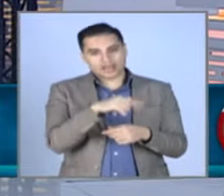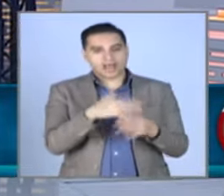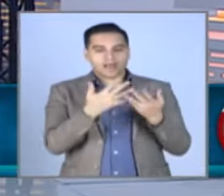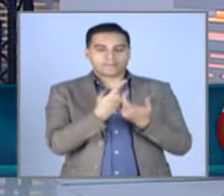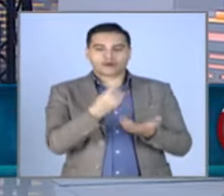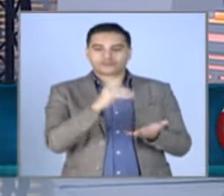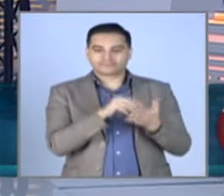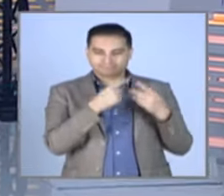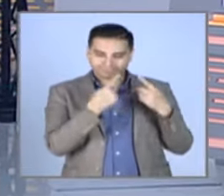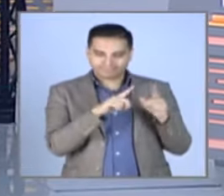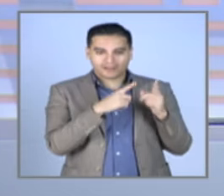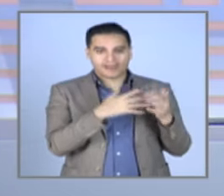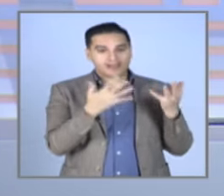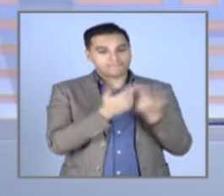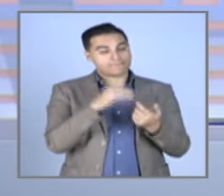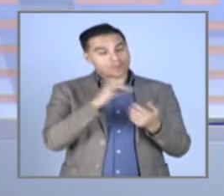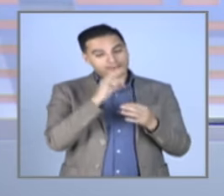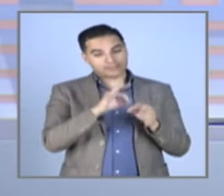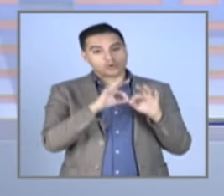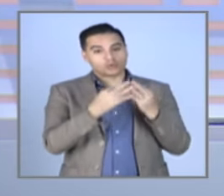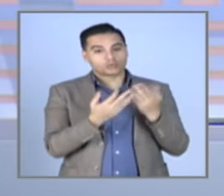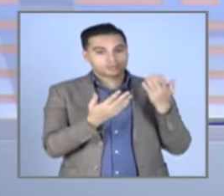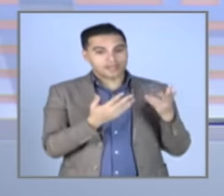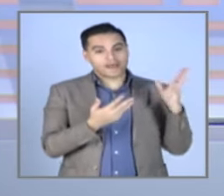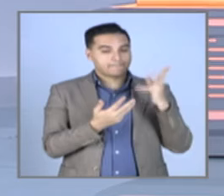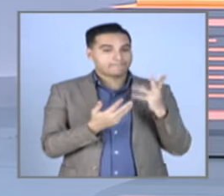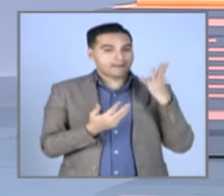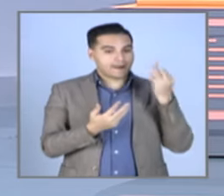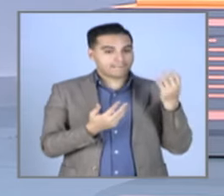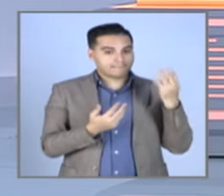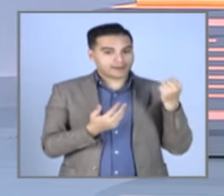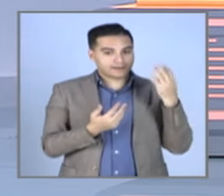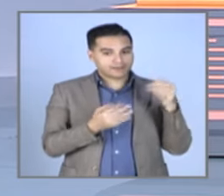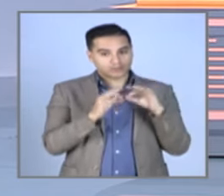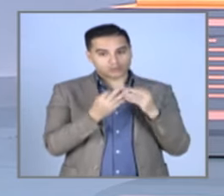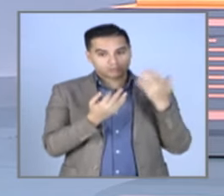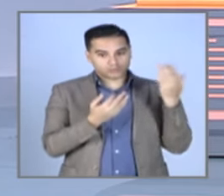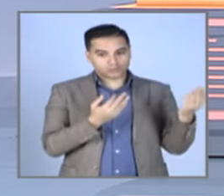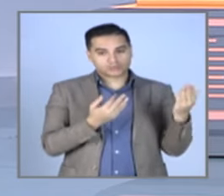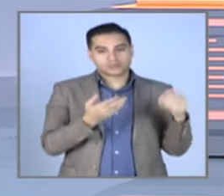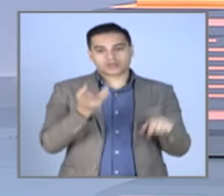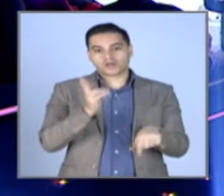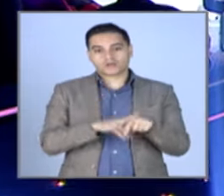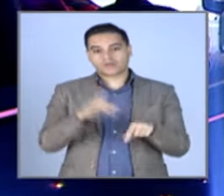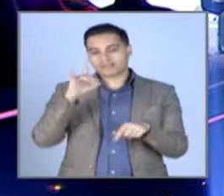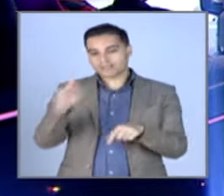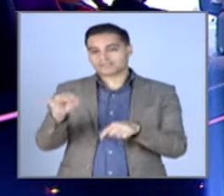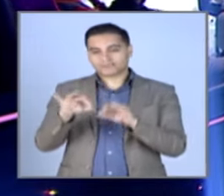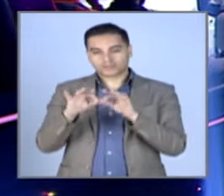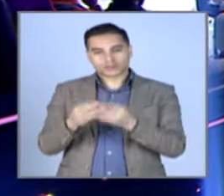10 نقاط. مهمين جدا لعيلة البسيوني، النتيجة اتغيرت، 40 عيلة